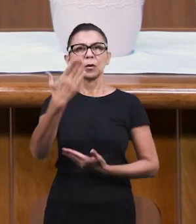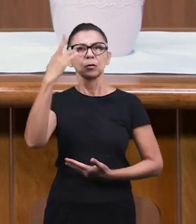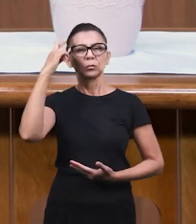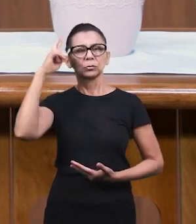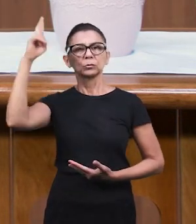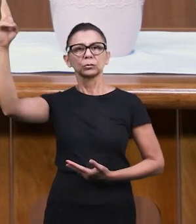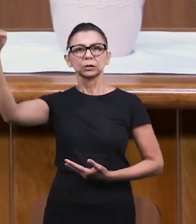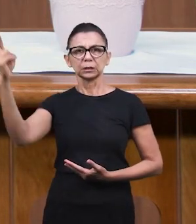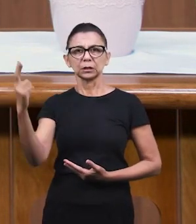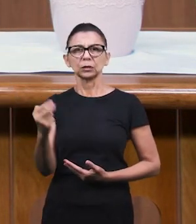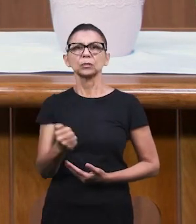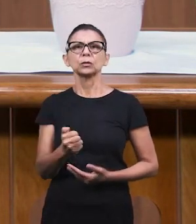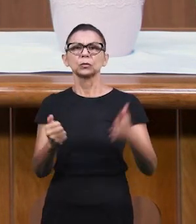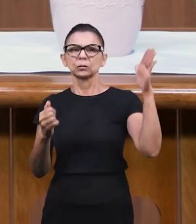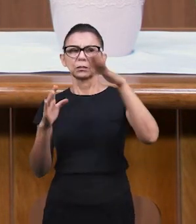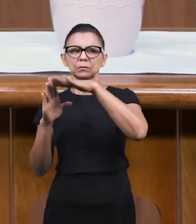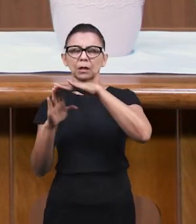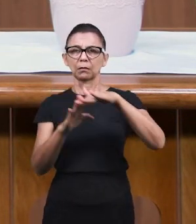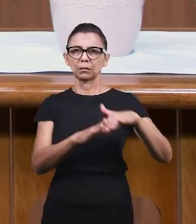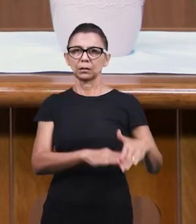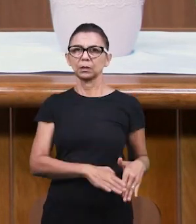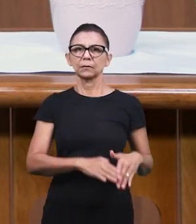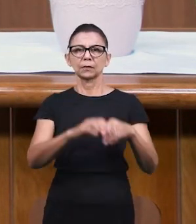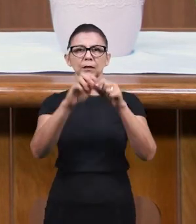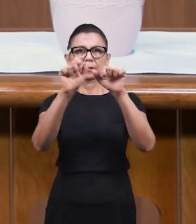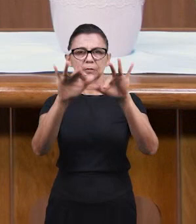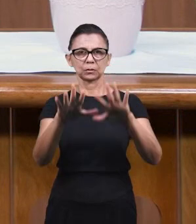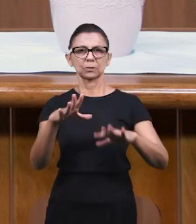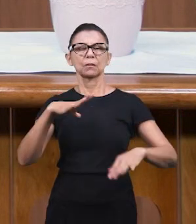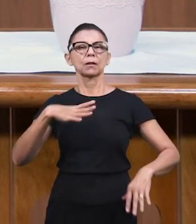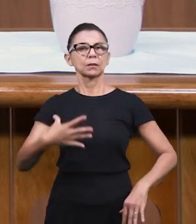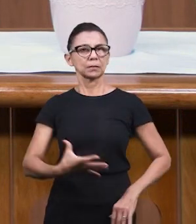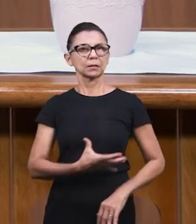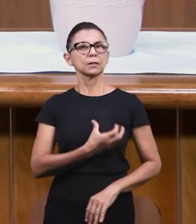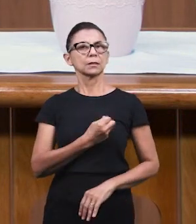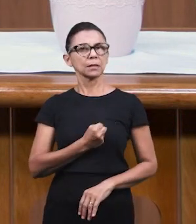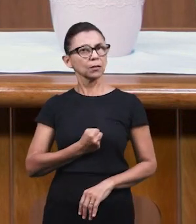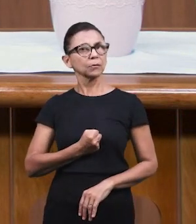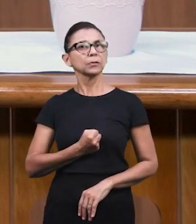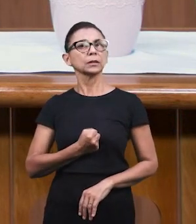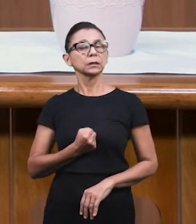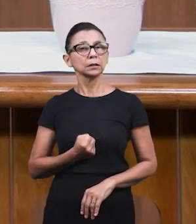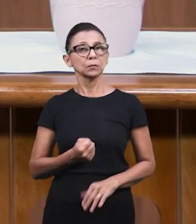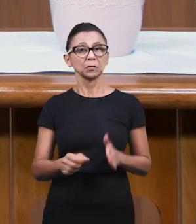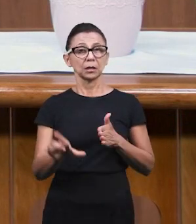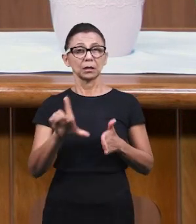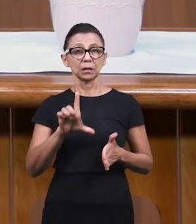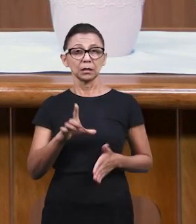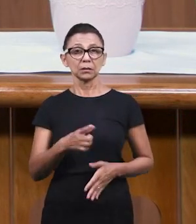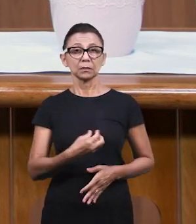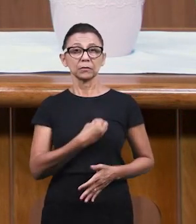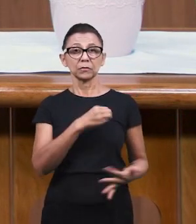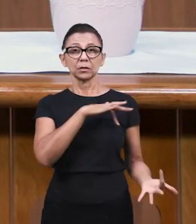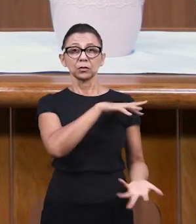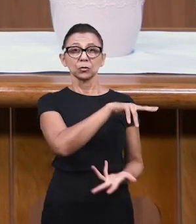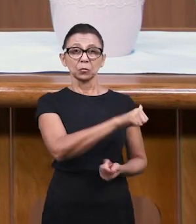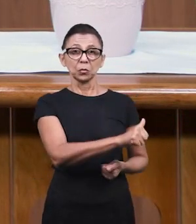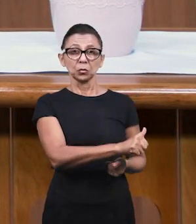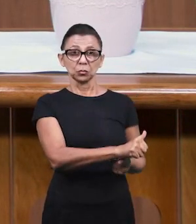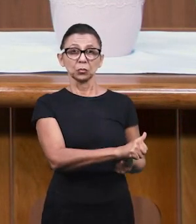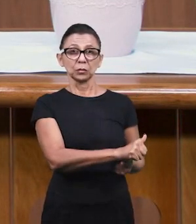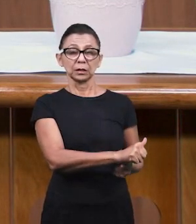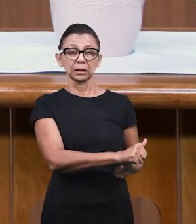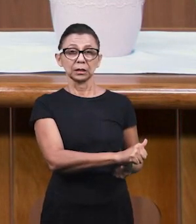она сильна, чтобы избавить нас и спасти нас. Господь избавил нас от руки